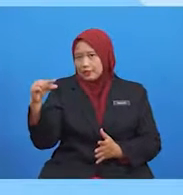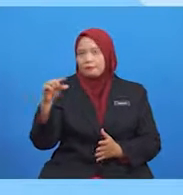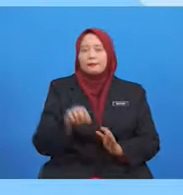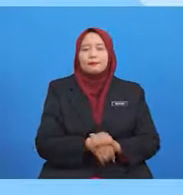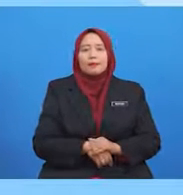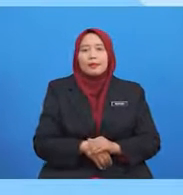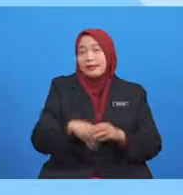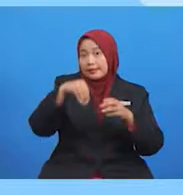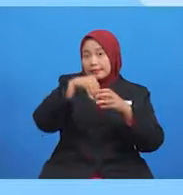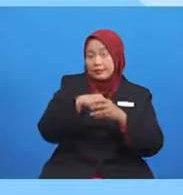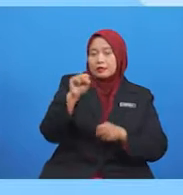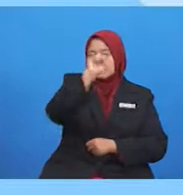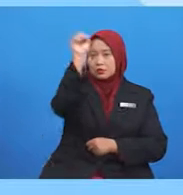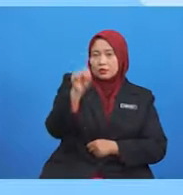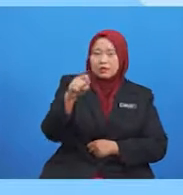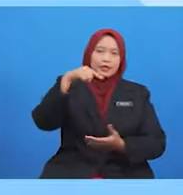Dalam soalan ini,